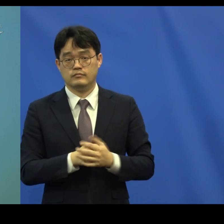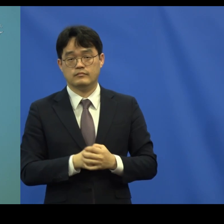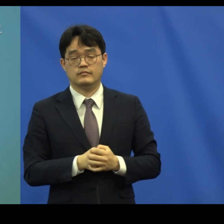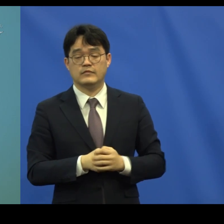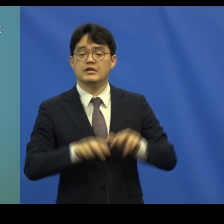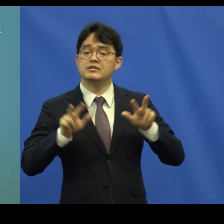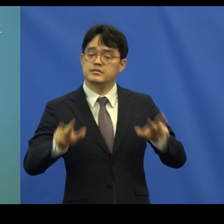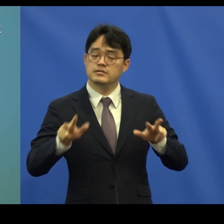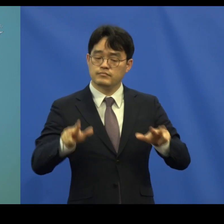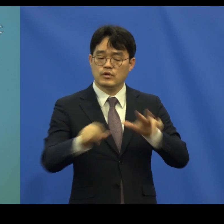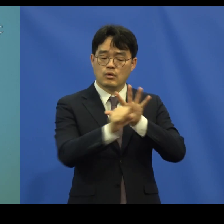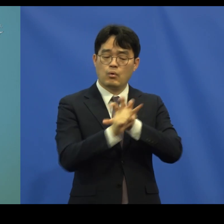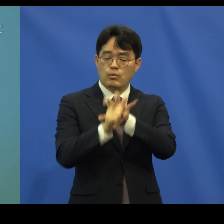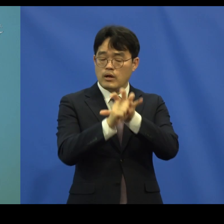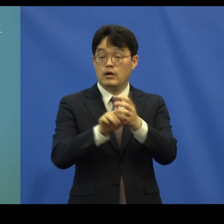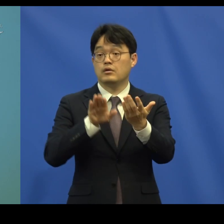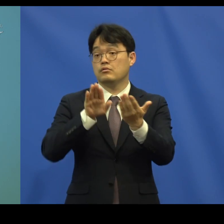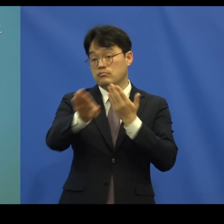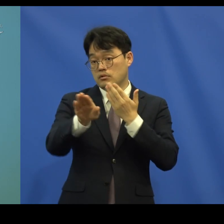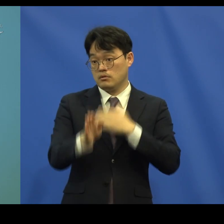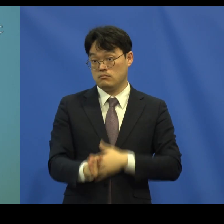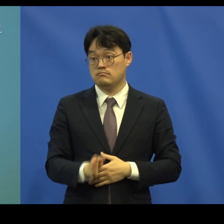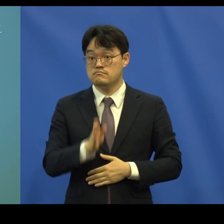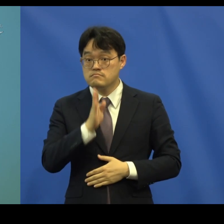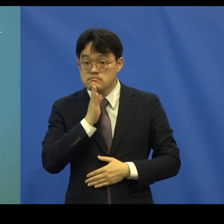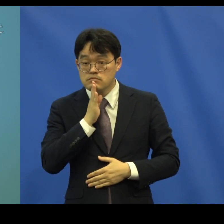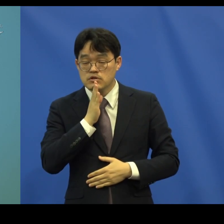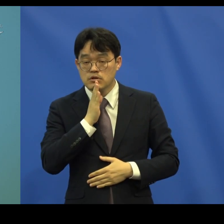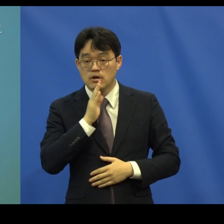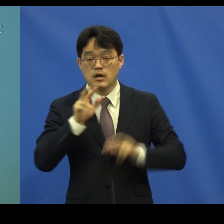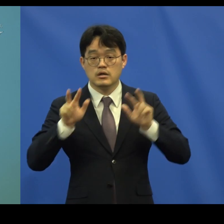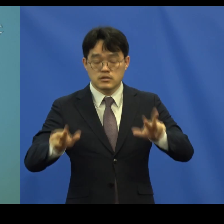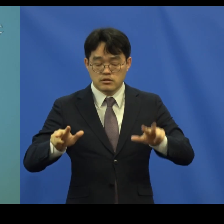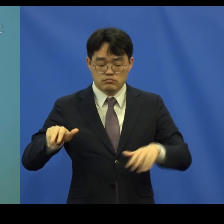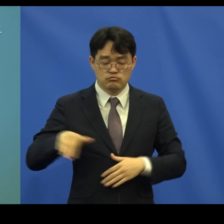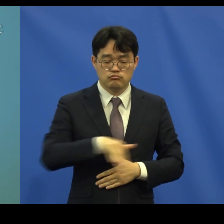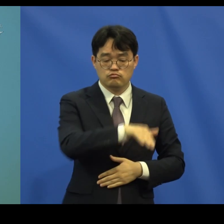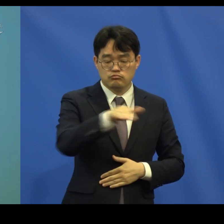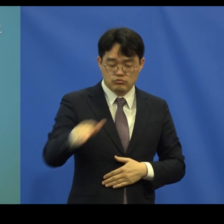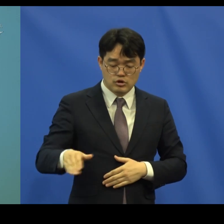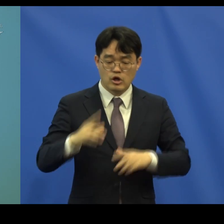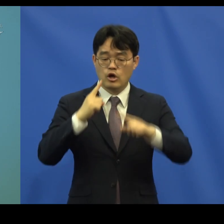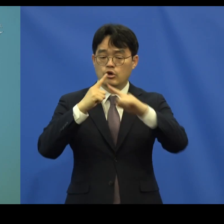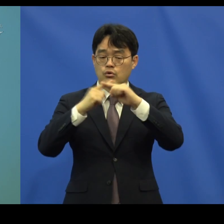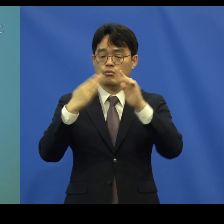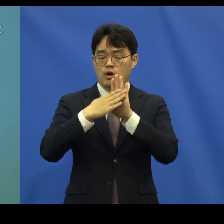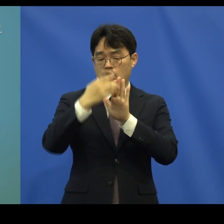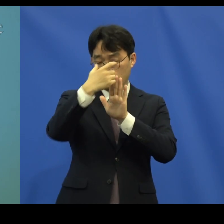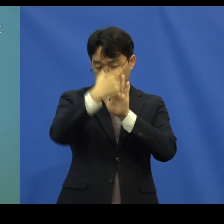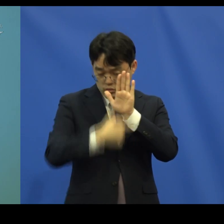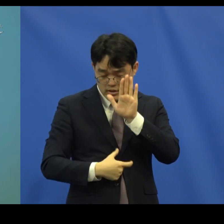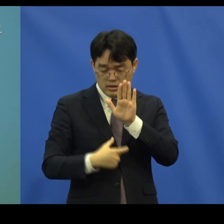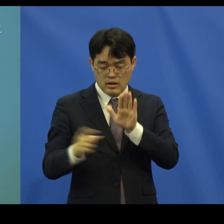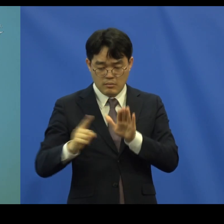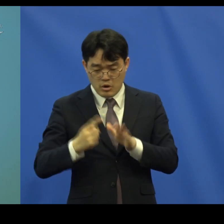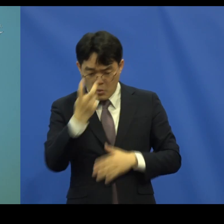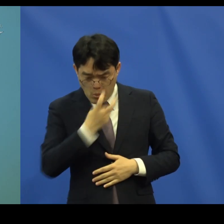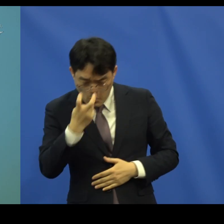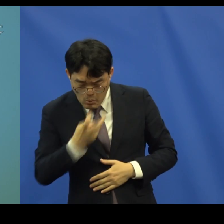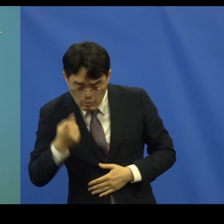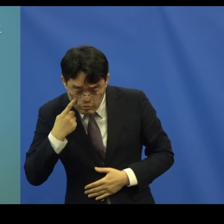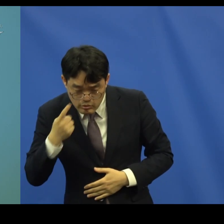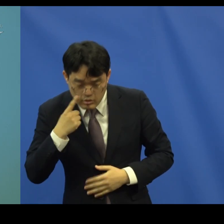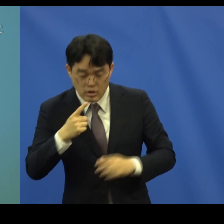코로나 팬데믹 이후에 실제로 우리 노회나 우리 총회나 각 교단의 통계에 의하면 교회가 많이 문을